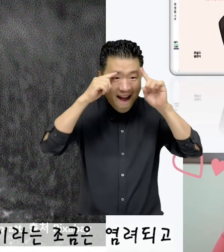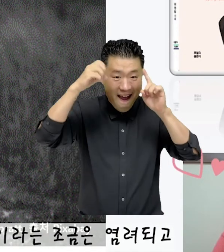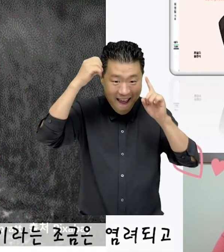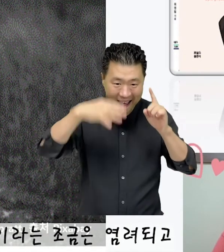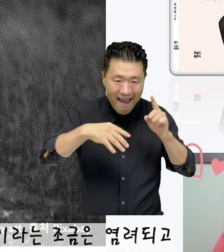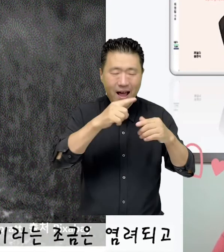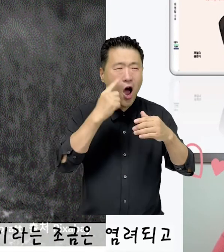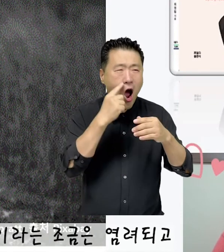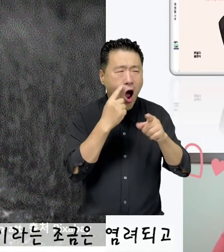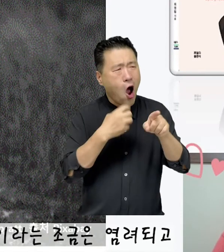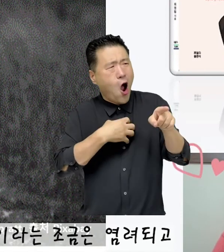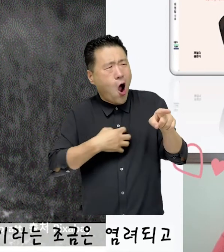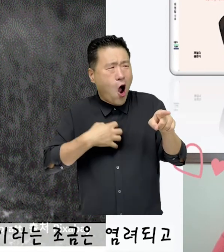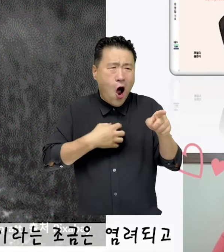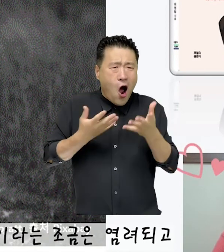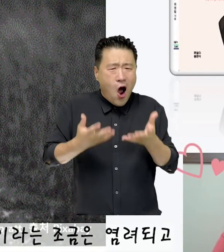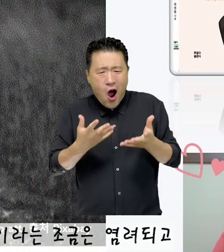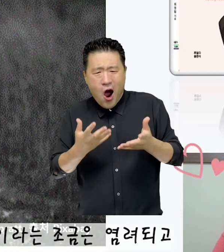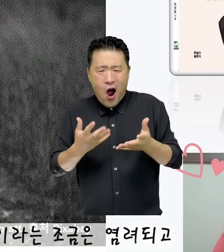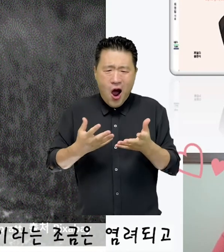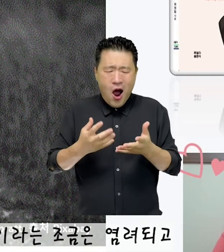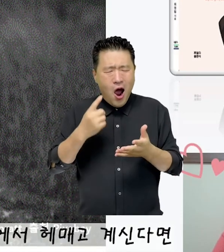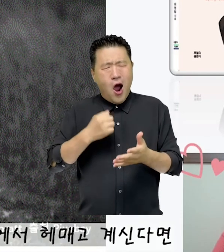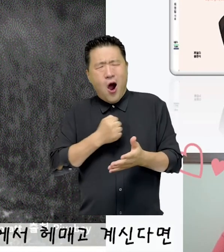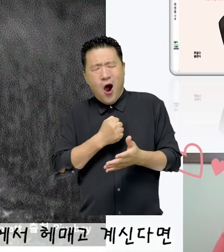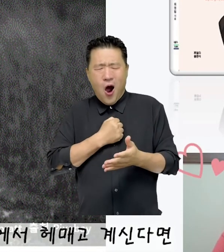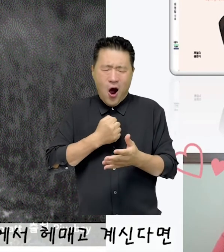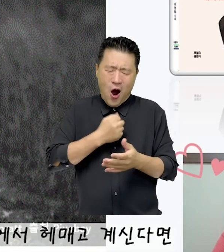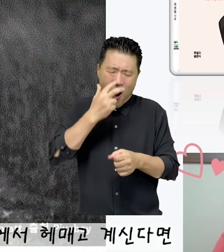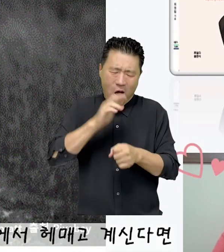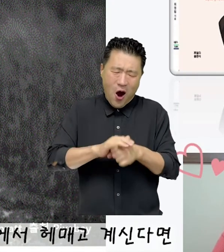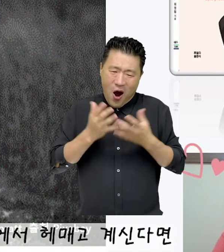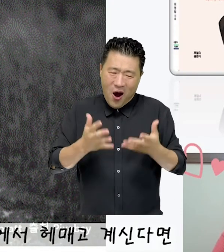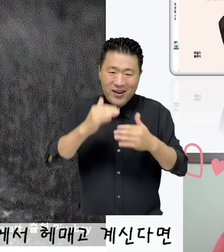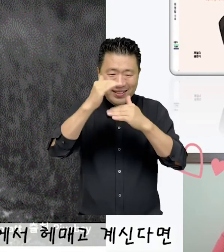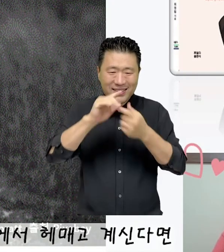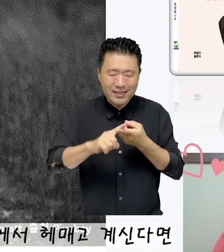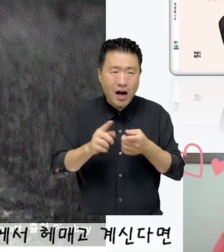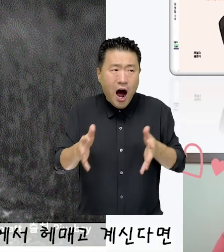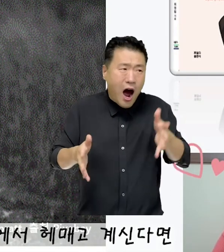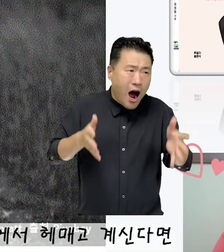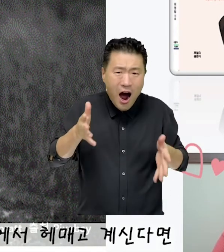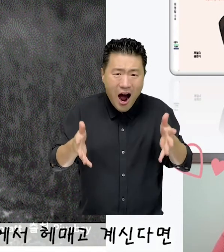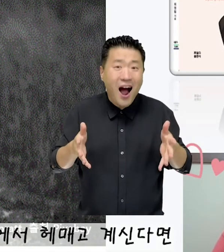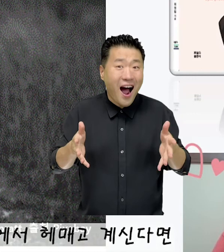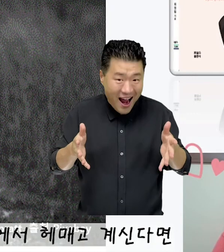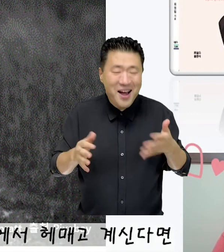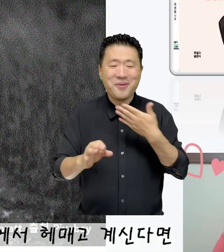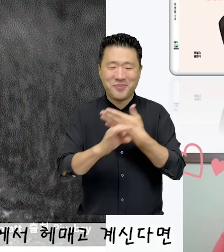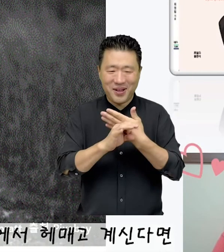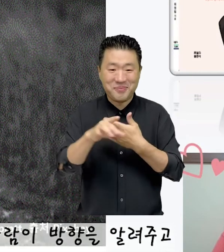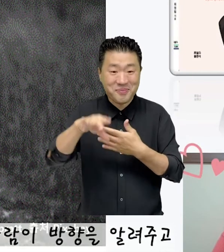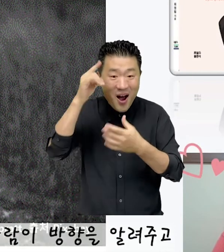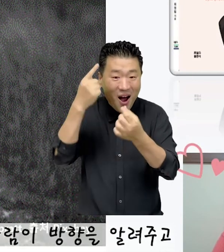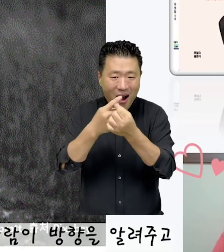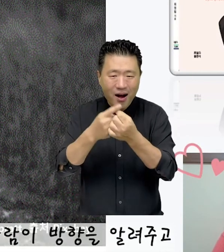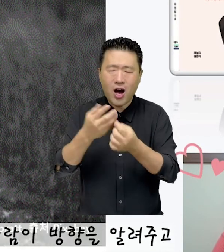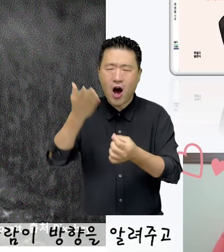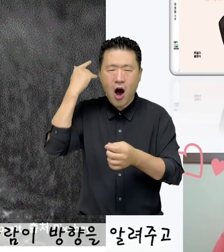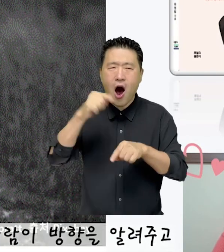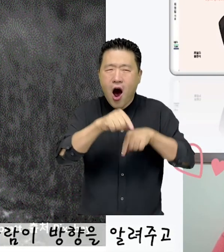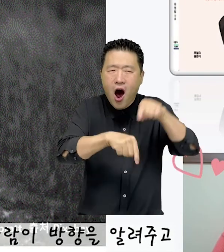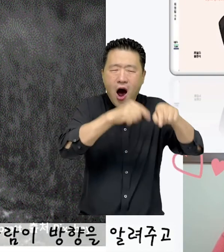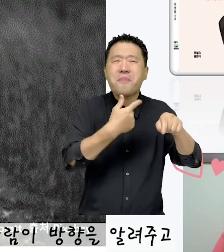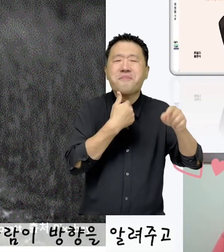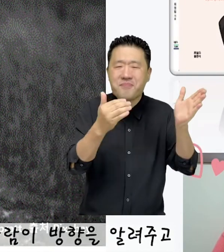결심하신 분이 대학원이라는 조금은 염려되고 좀 막막하고 이런 길에서 헤매고 계시다면 먼저 그